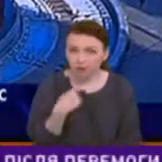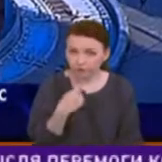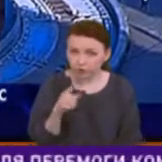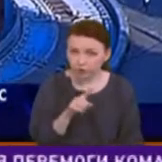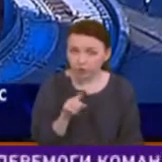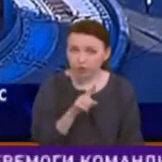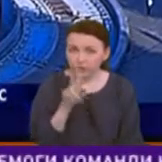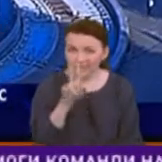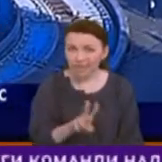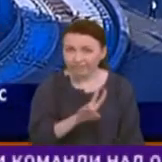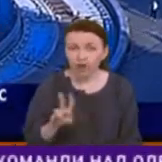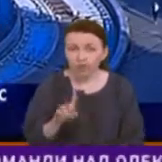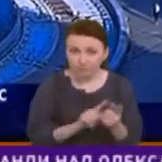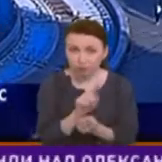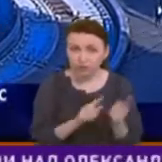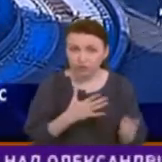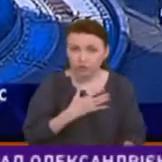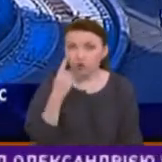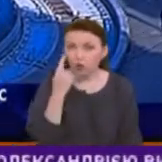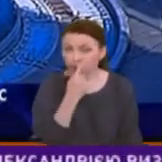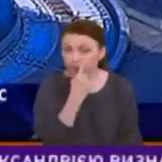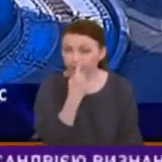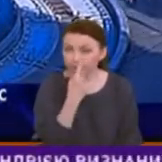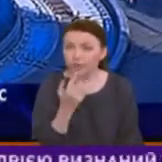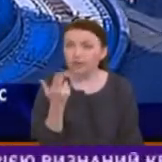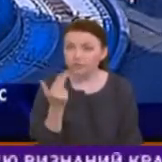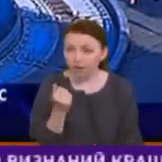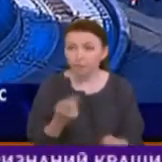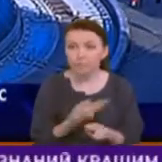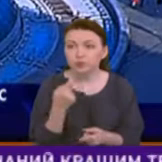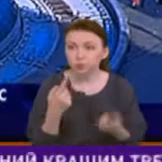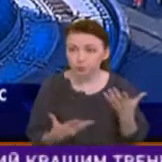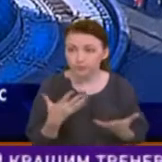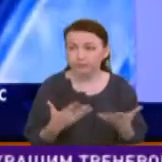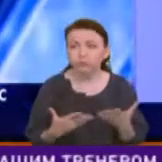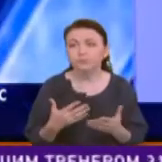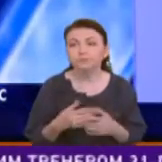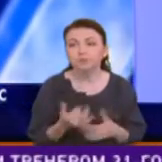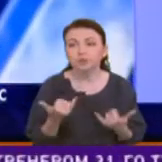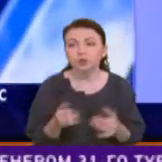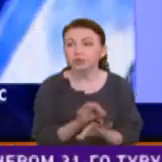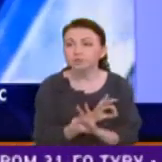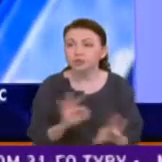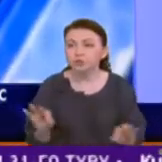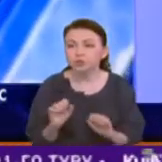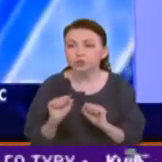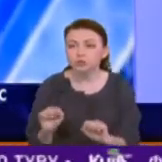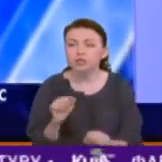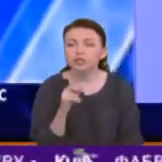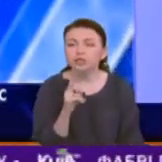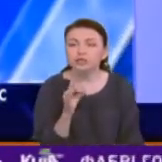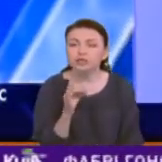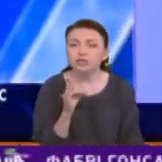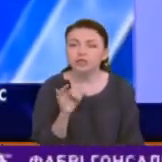змінюється на наших очах? Так, да, без сумніву. І сьогодні, до речі, був блискучий захист архімандрита Кирила Говоруна.